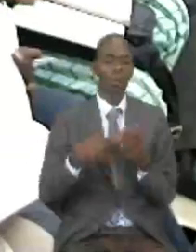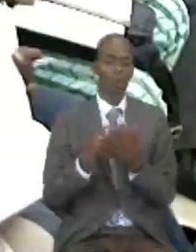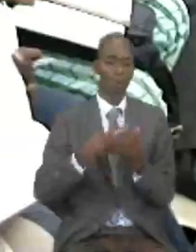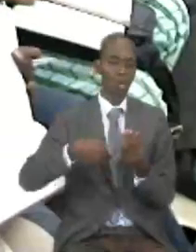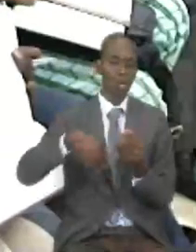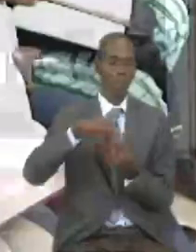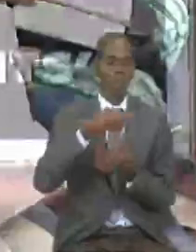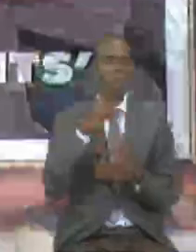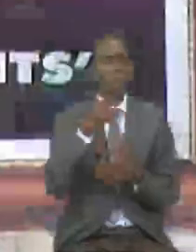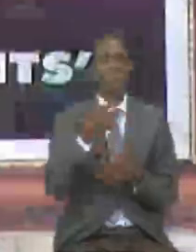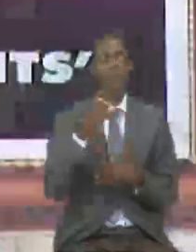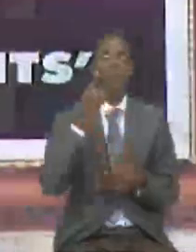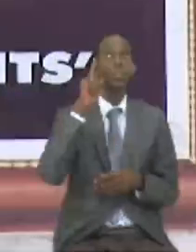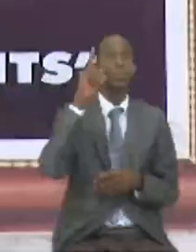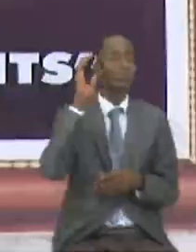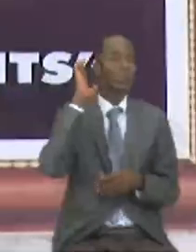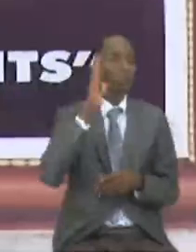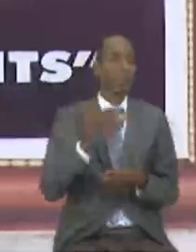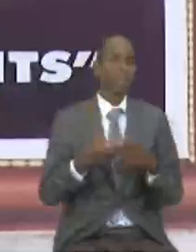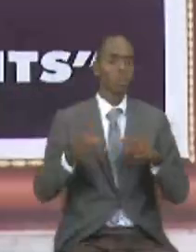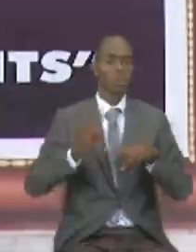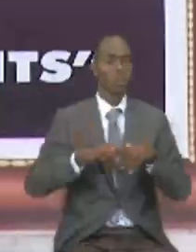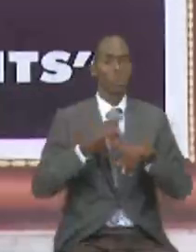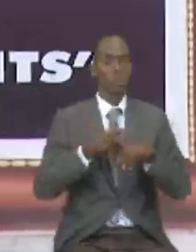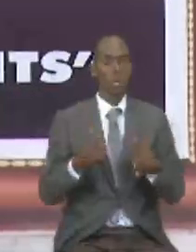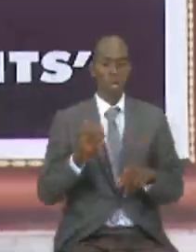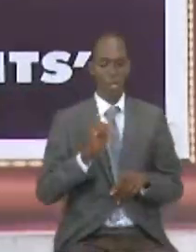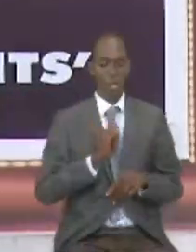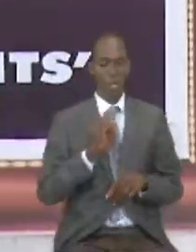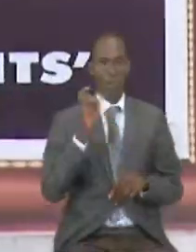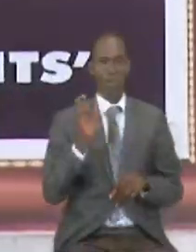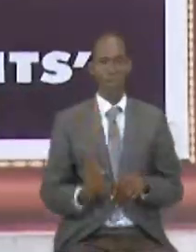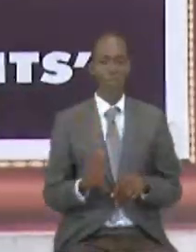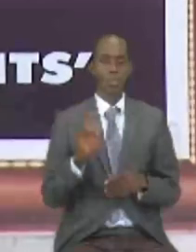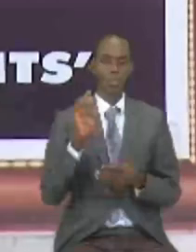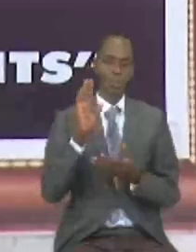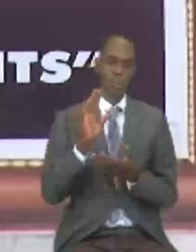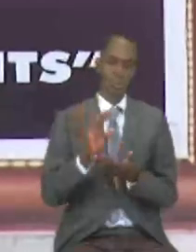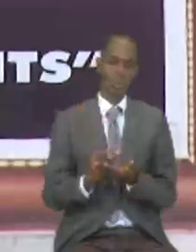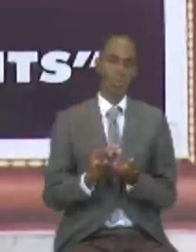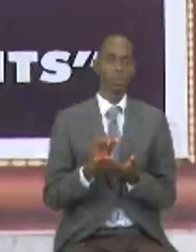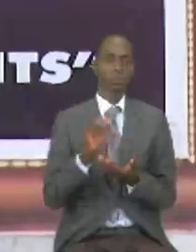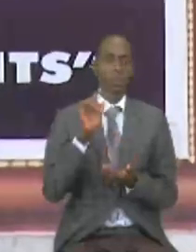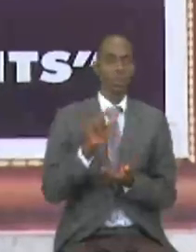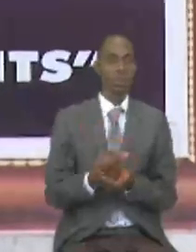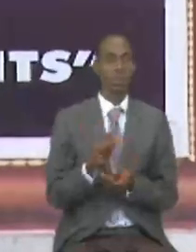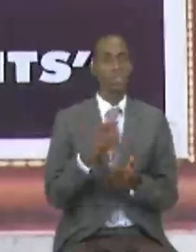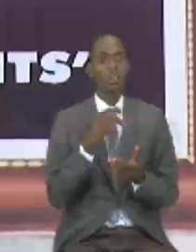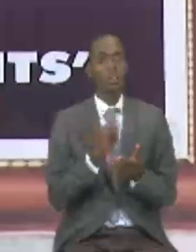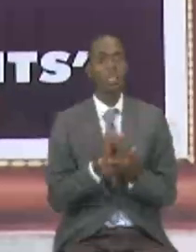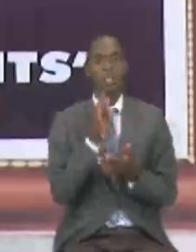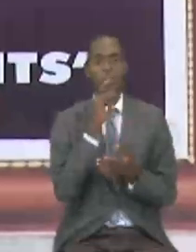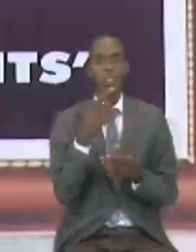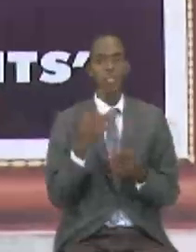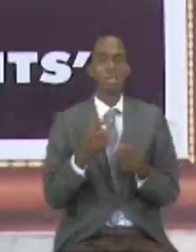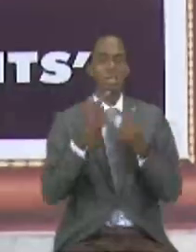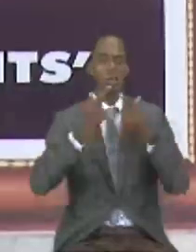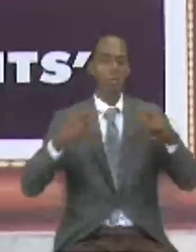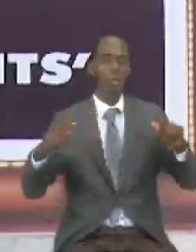croître. Et que je diminue. C'est l'attitude. C'est le langage